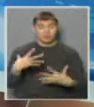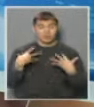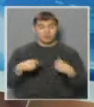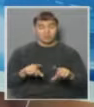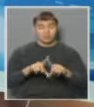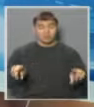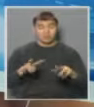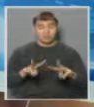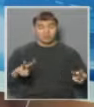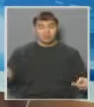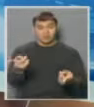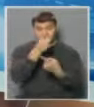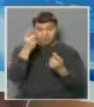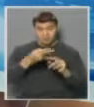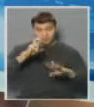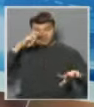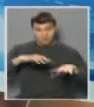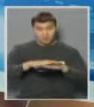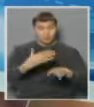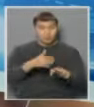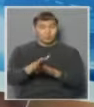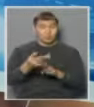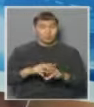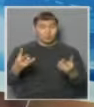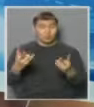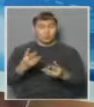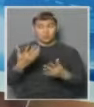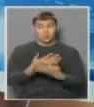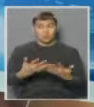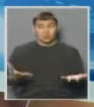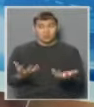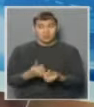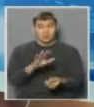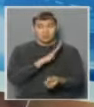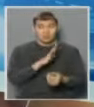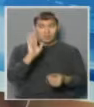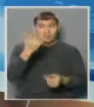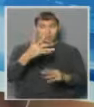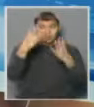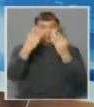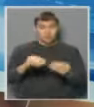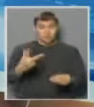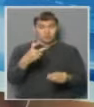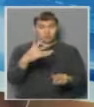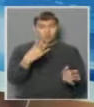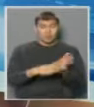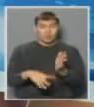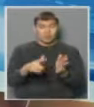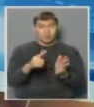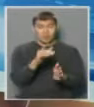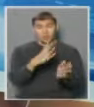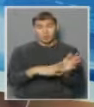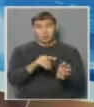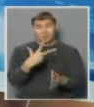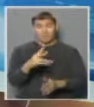сақтау министрлігінің мәліметінше еліміз толыққанды қажетті құралмен жабдықталды. Алдағы күндері 379 мыңнан аса